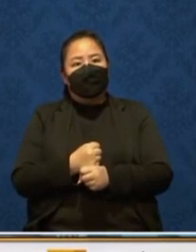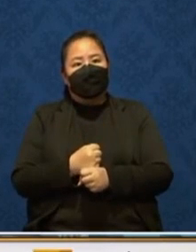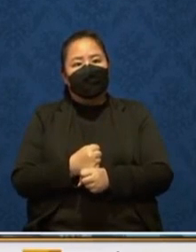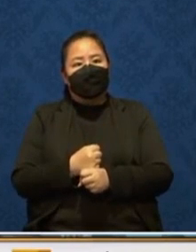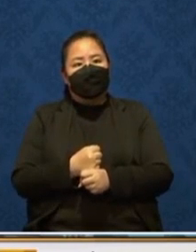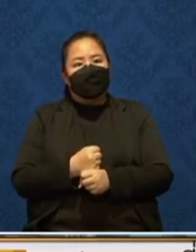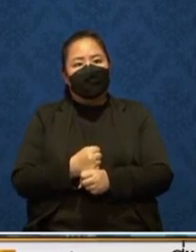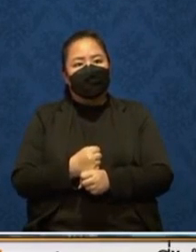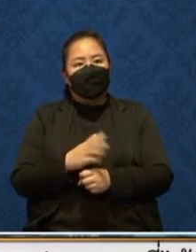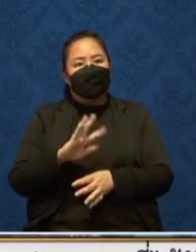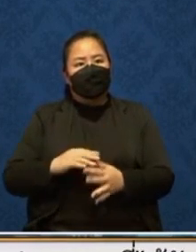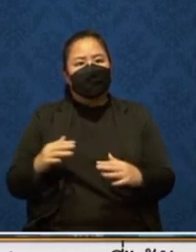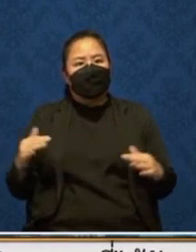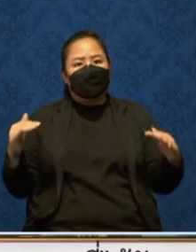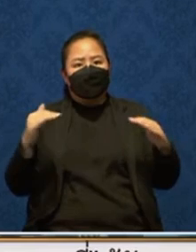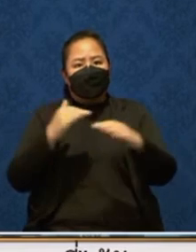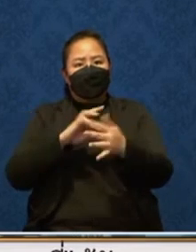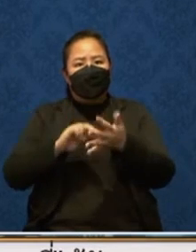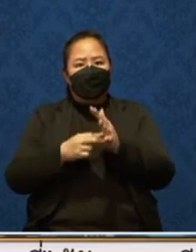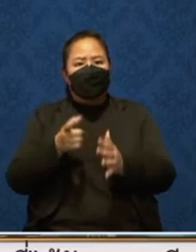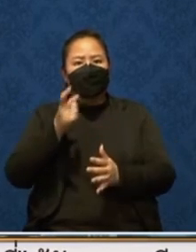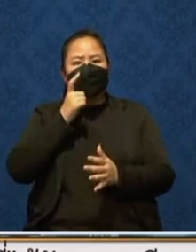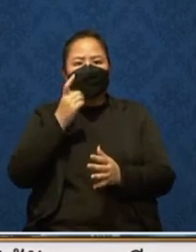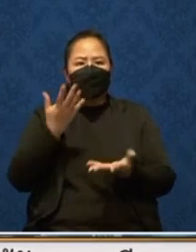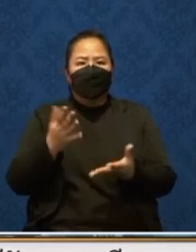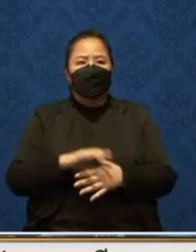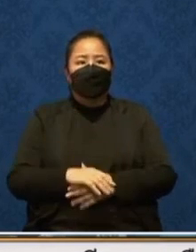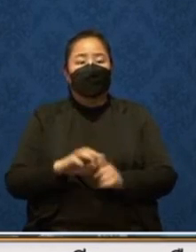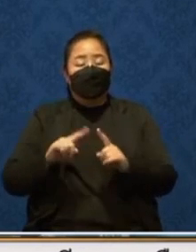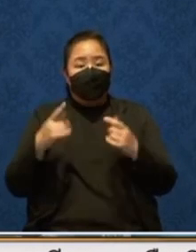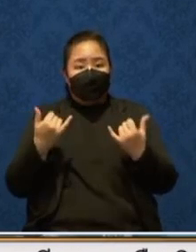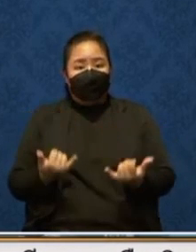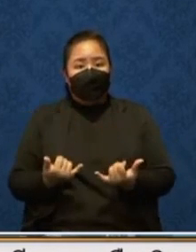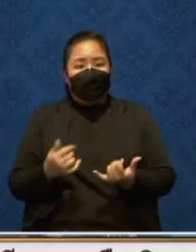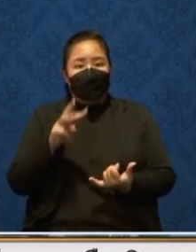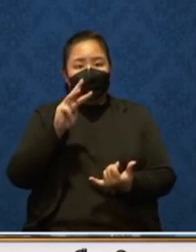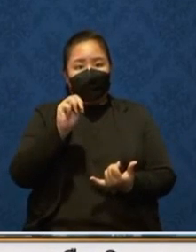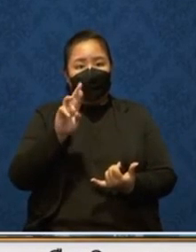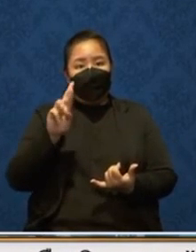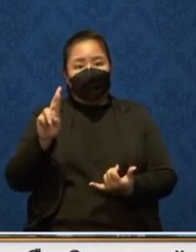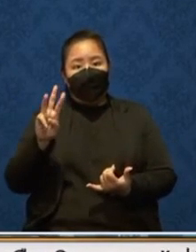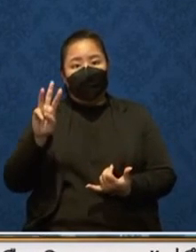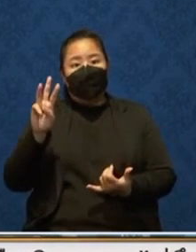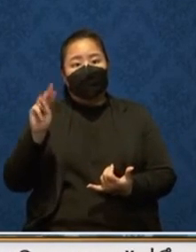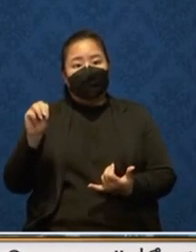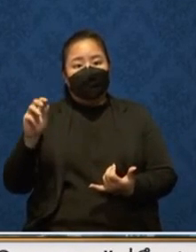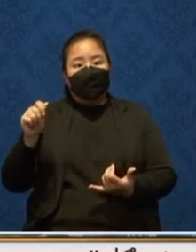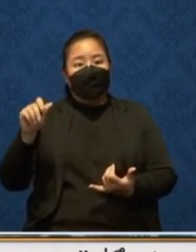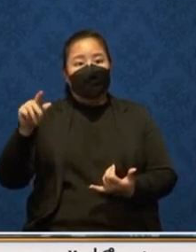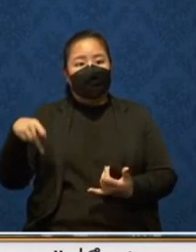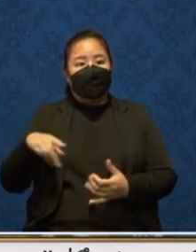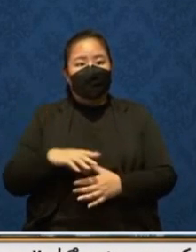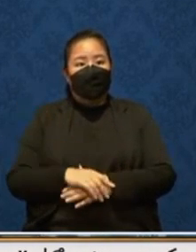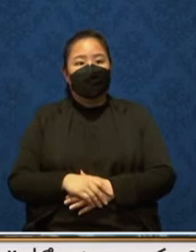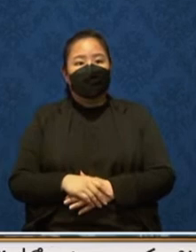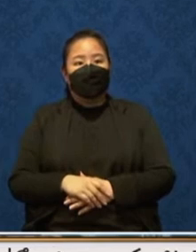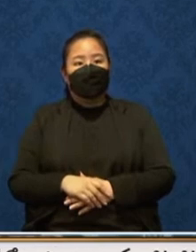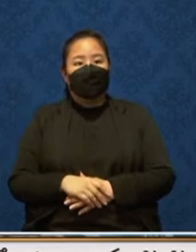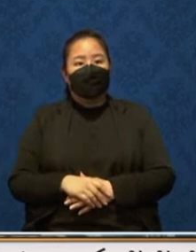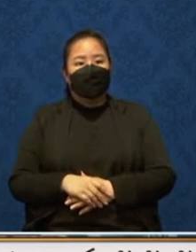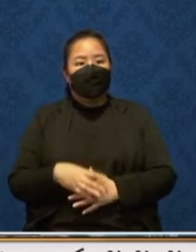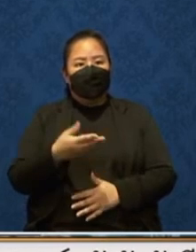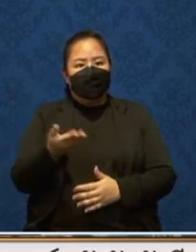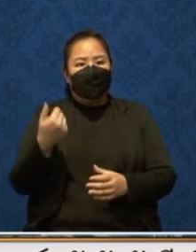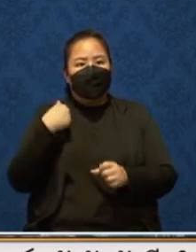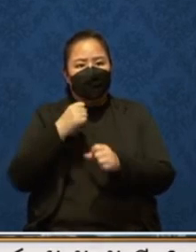เชื่อมใหญ่เวอรระหว่างเมืองแต่ททานกลจะทำ MR Map มคือ PACK COOคือ Corruption ทานก็จะทำ